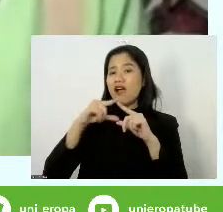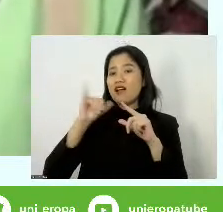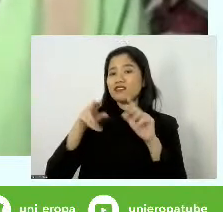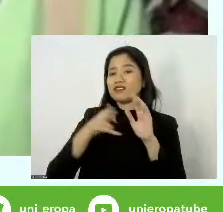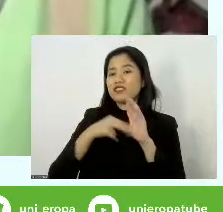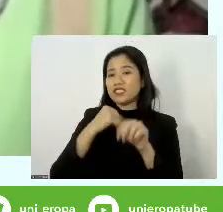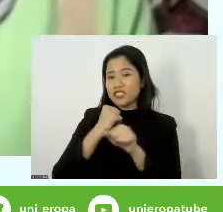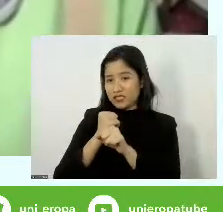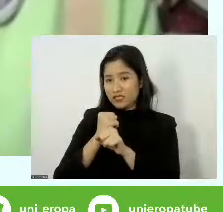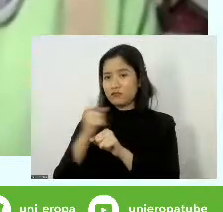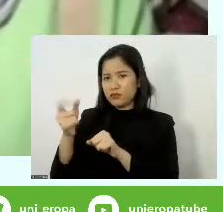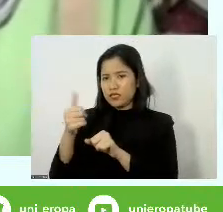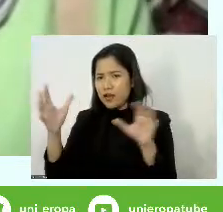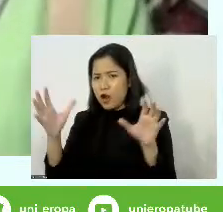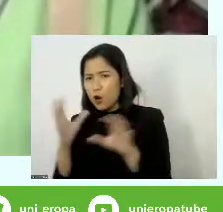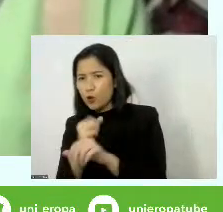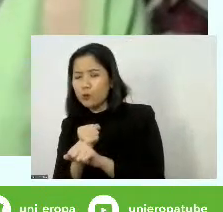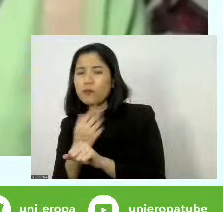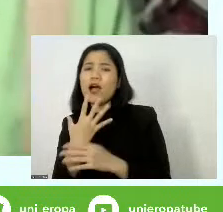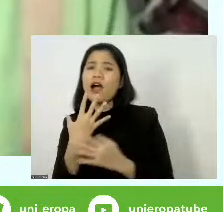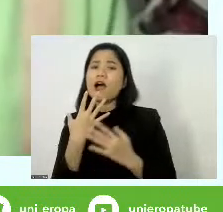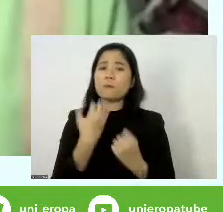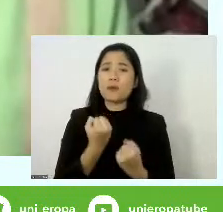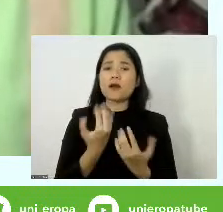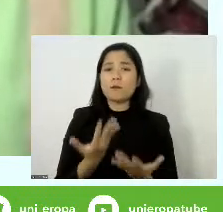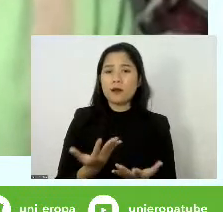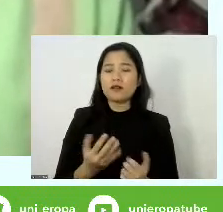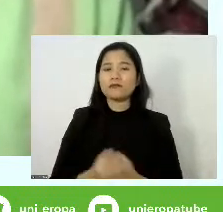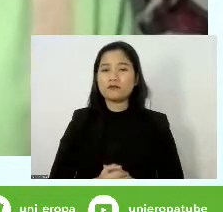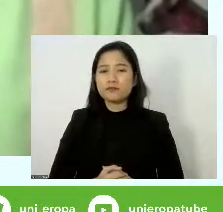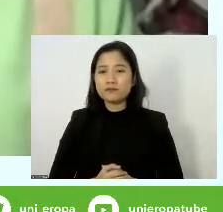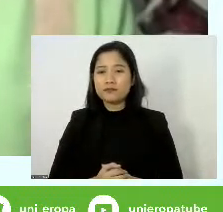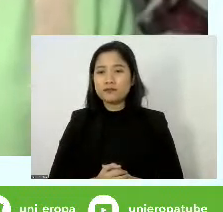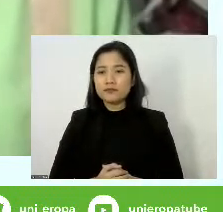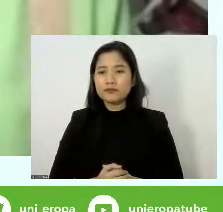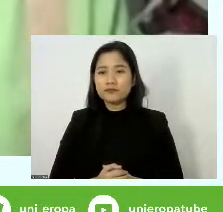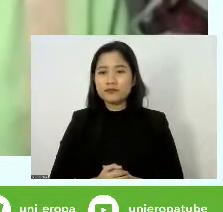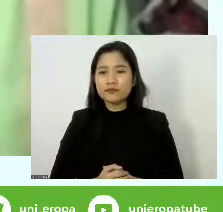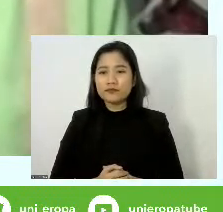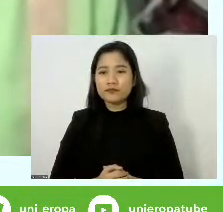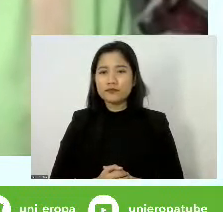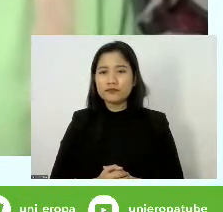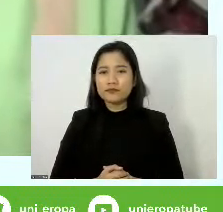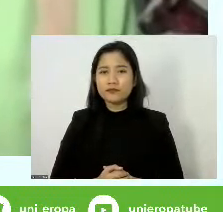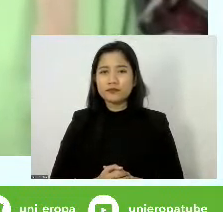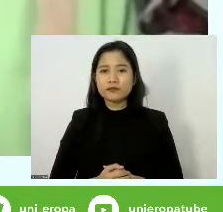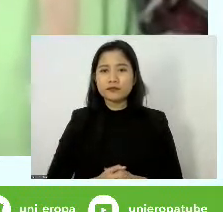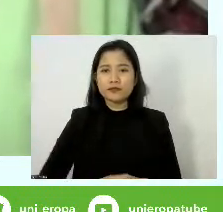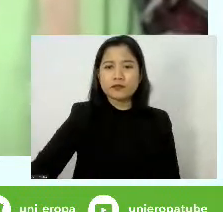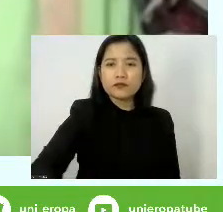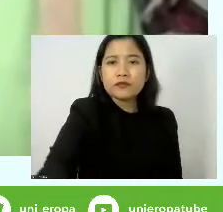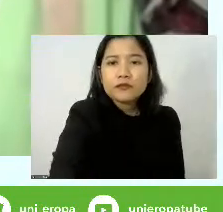dirangkum kita ambil Eh harapan saya ok